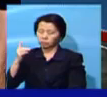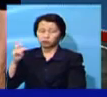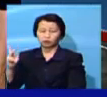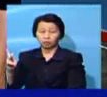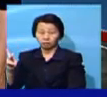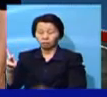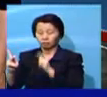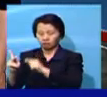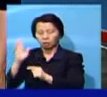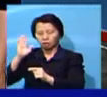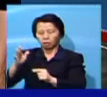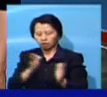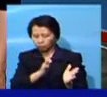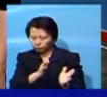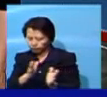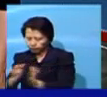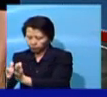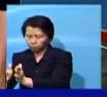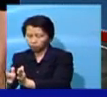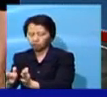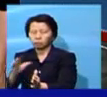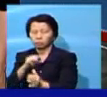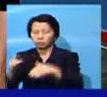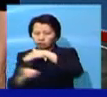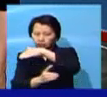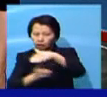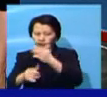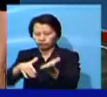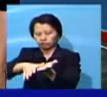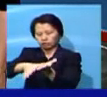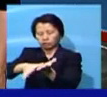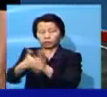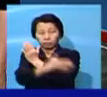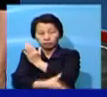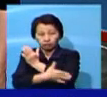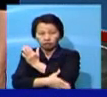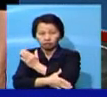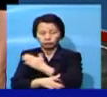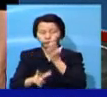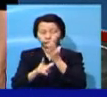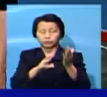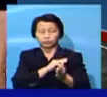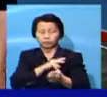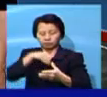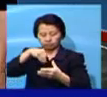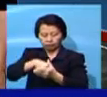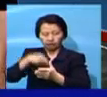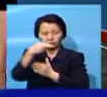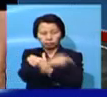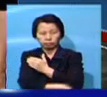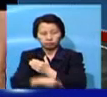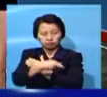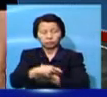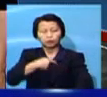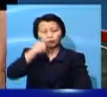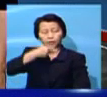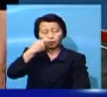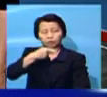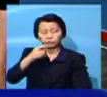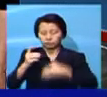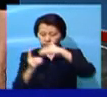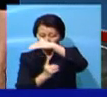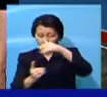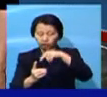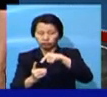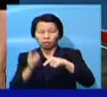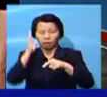aadk akan merangka pelan strategik dasar dadah negara timbalan Menteri Dalam Negeri dat Nor jazlan Mohamad berkata dasar